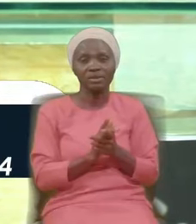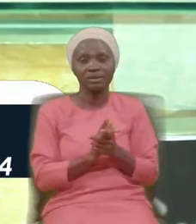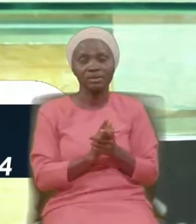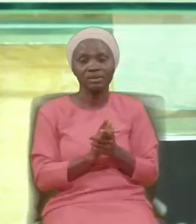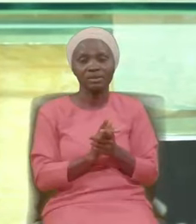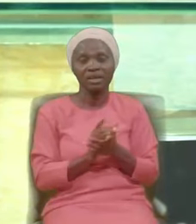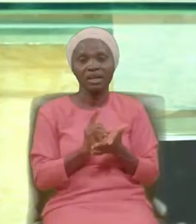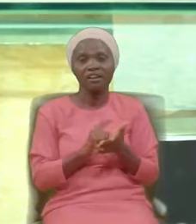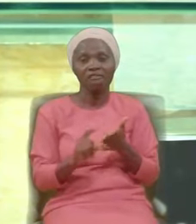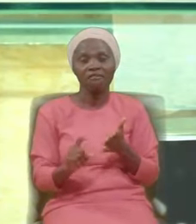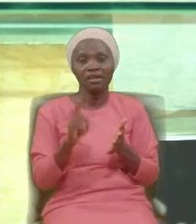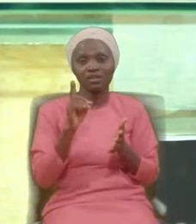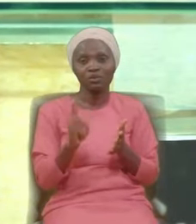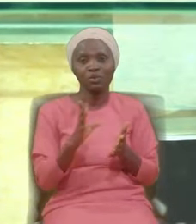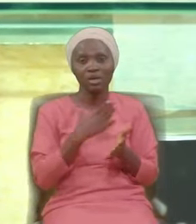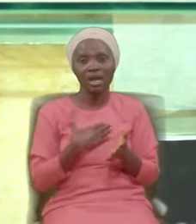Psaume 61, j'ai lu le